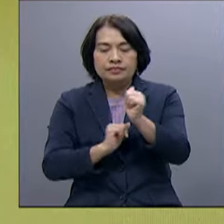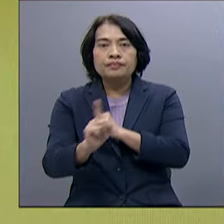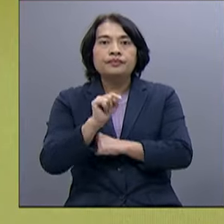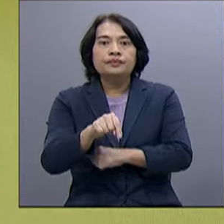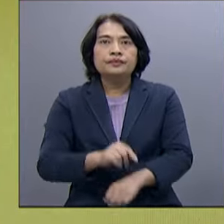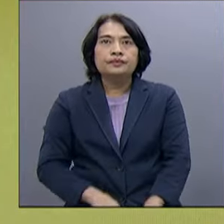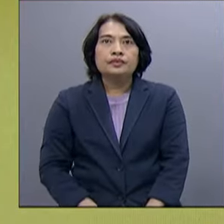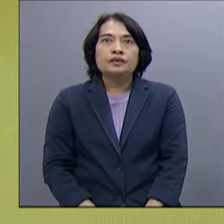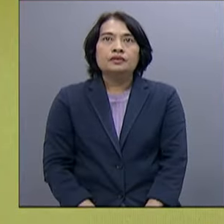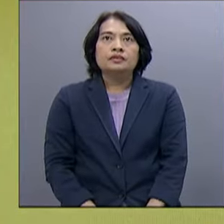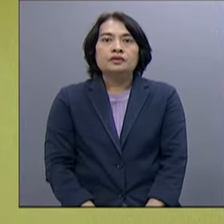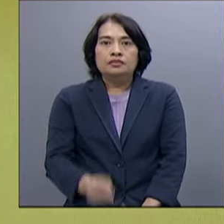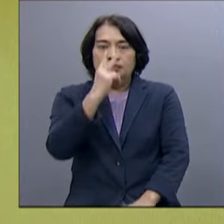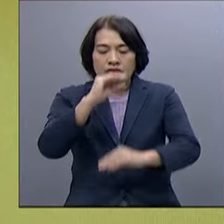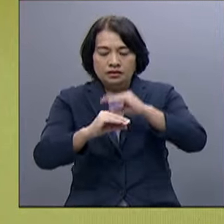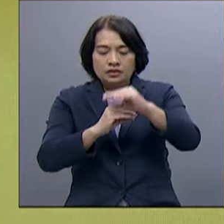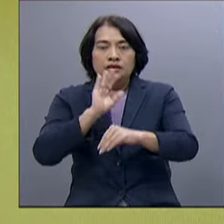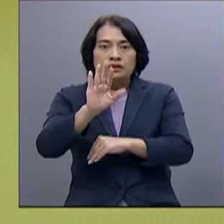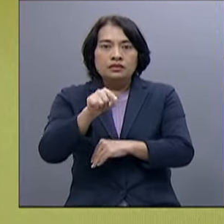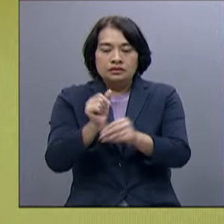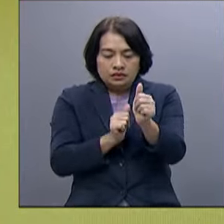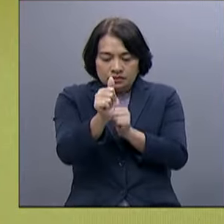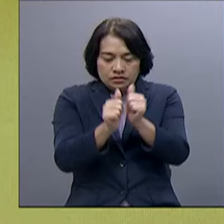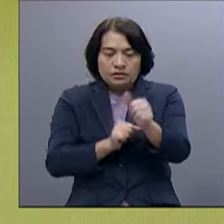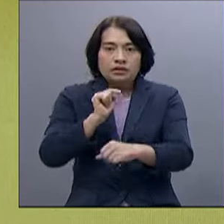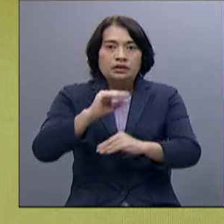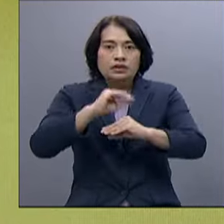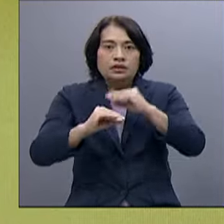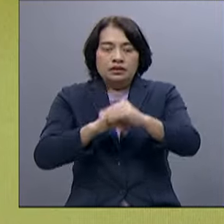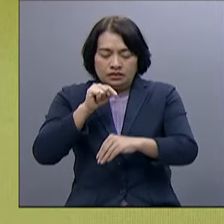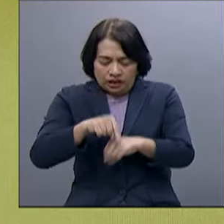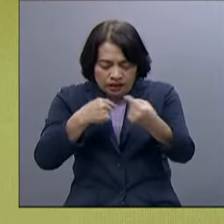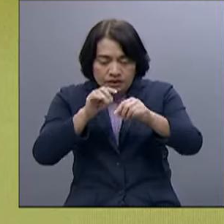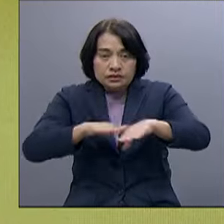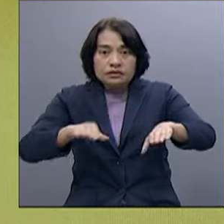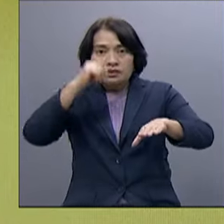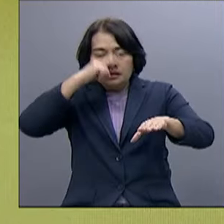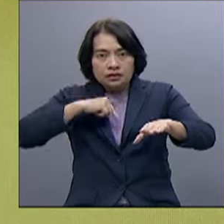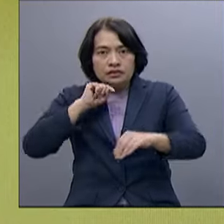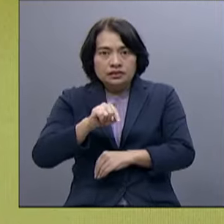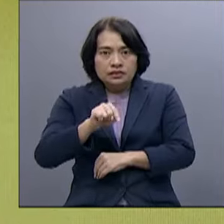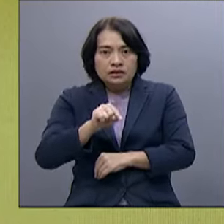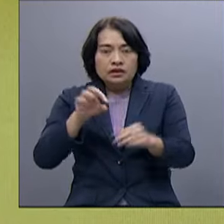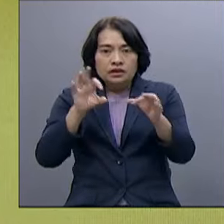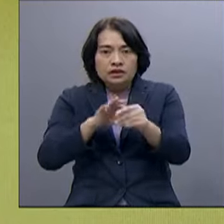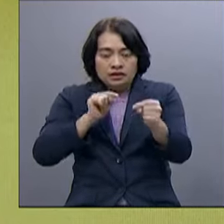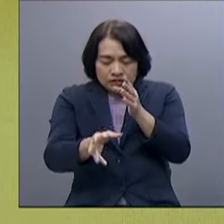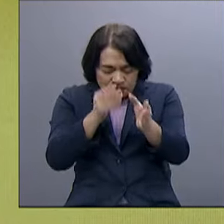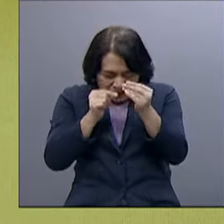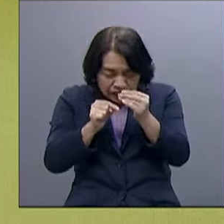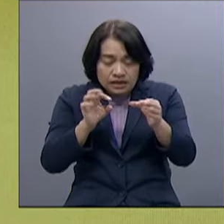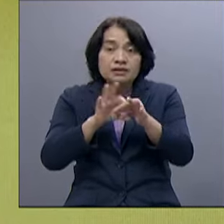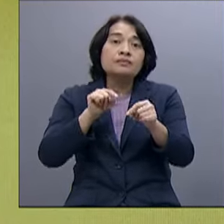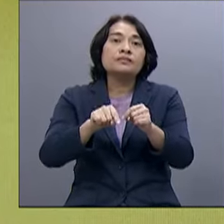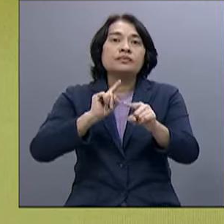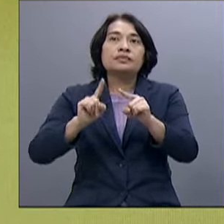การประกวดในโครงการดีๆนะคะต้องบอกว่าโครงการนี้เนี่ยมันทำให้เด็กๆไทยเราเองเนี่ยสามารถค้นคว้าข้อมูลเชิงลึกได้อย่างดี